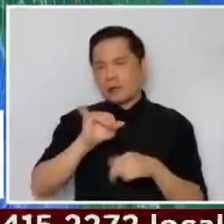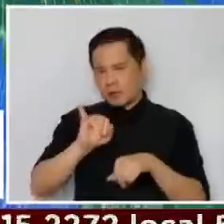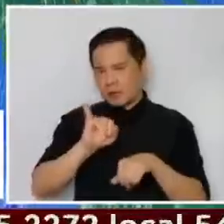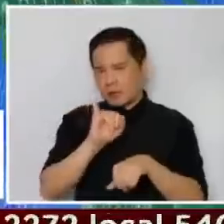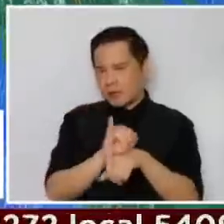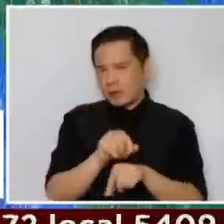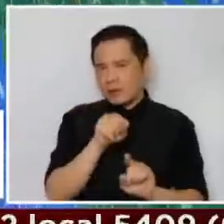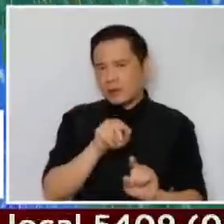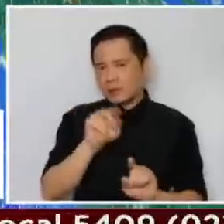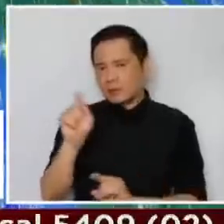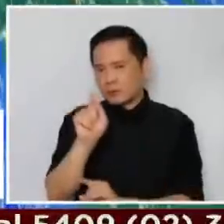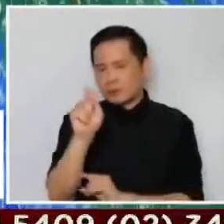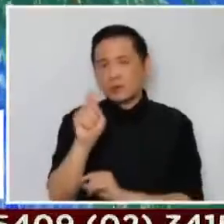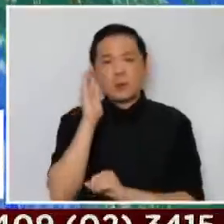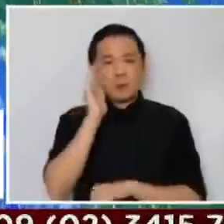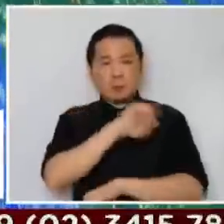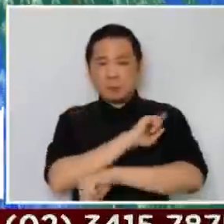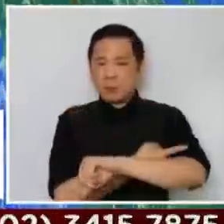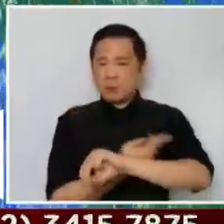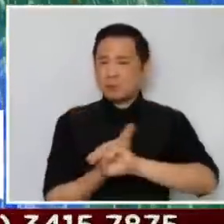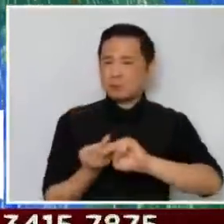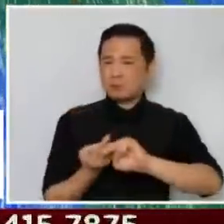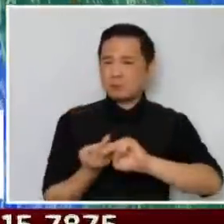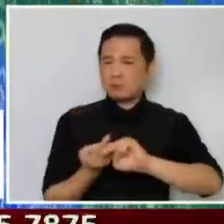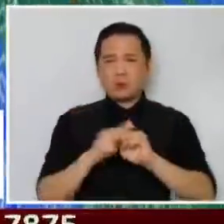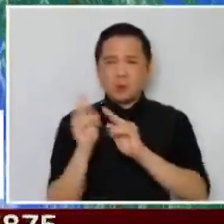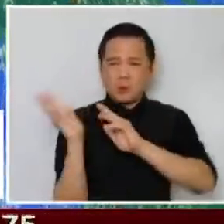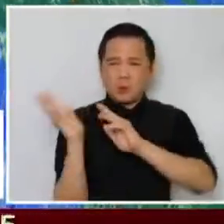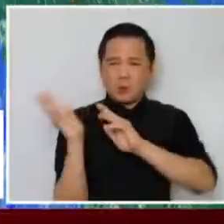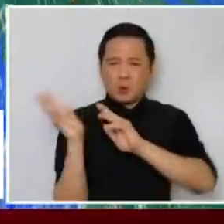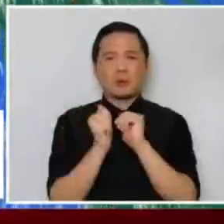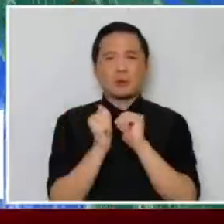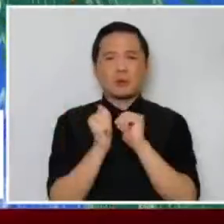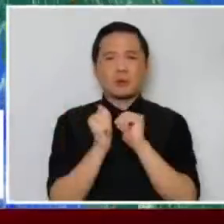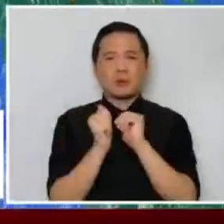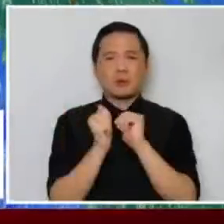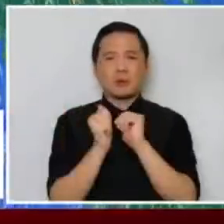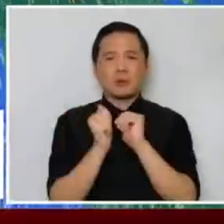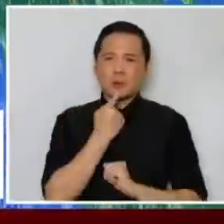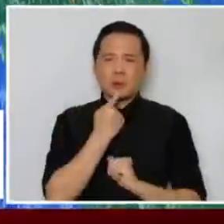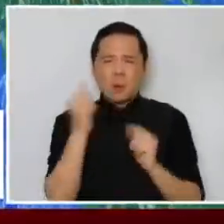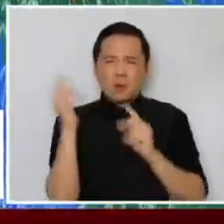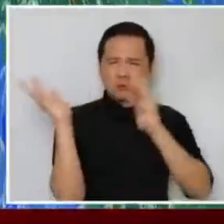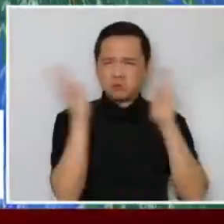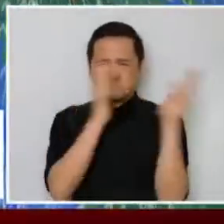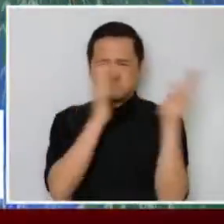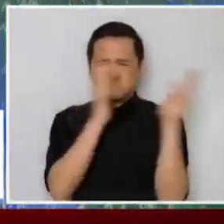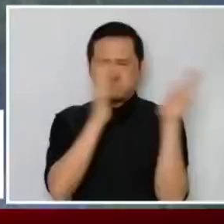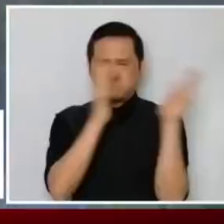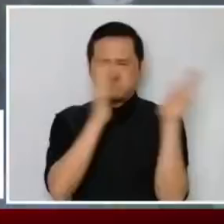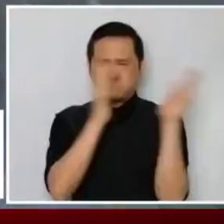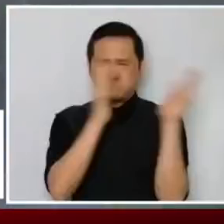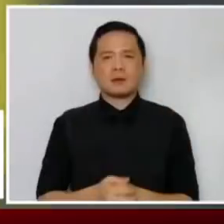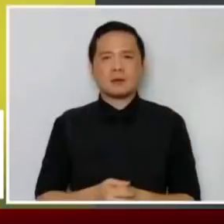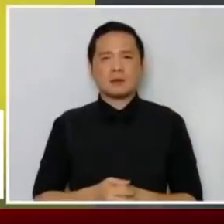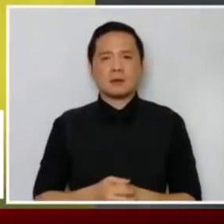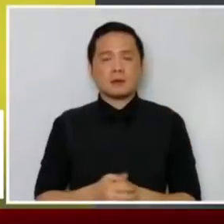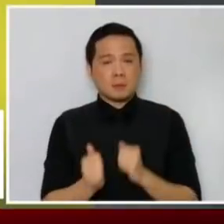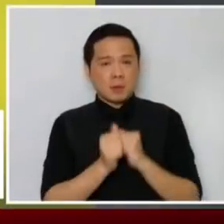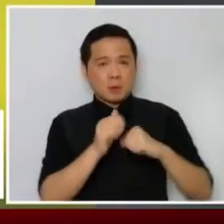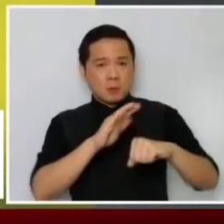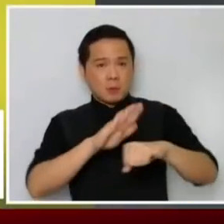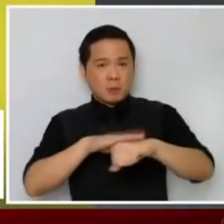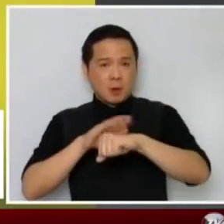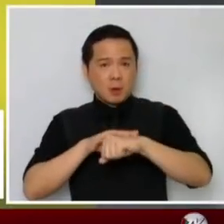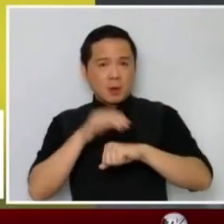Inaasahang lalakas pa ito at posibleng maging severe tropical storm. Itinaas naman ng PAGASA ang yellow heavy rainfall warning